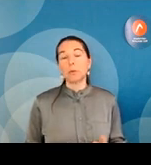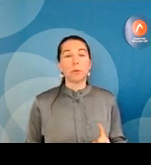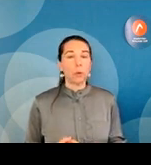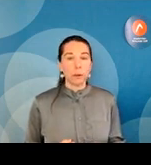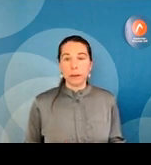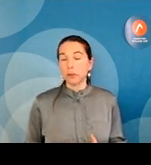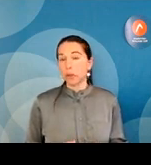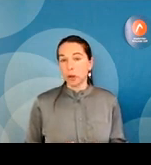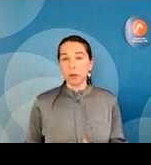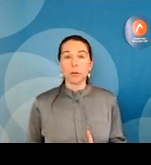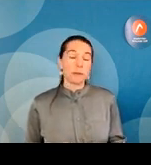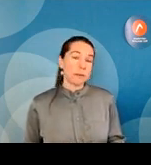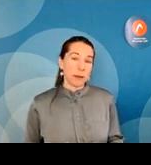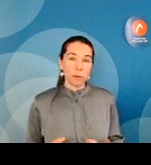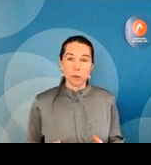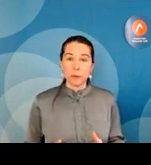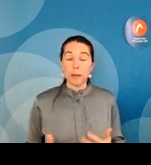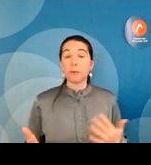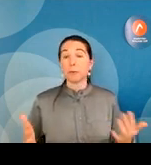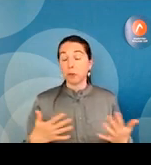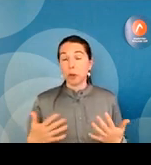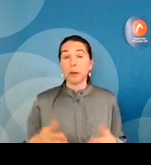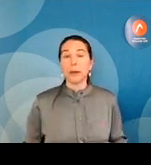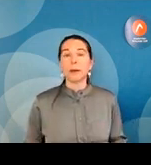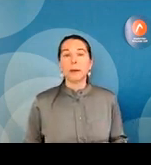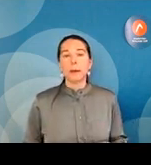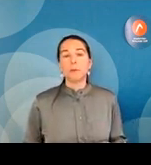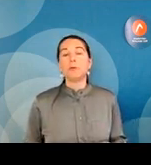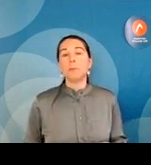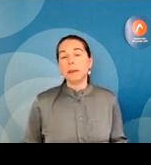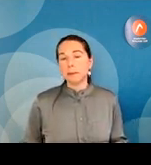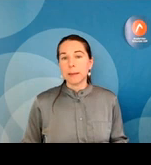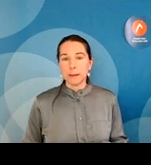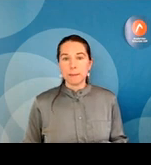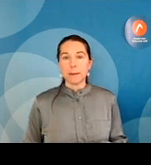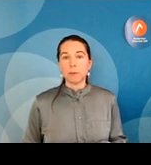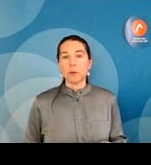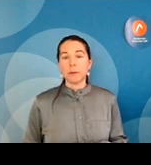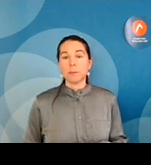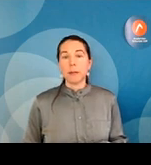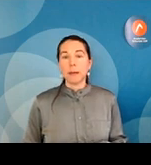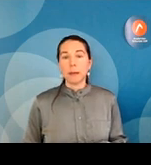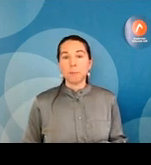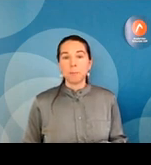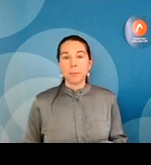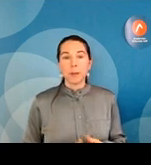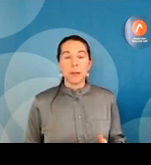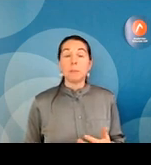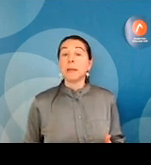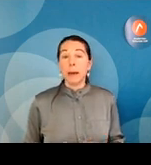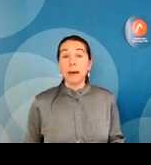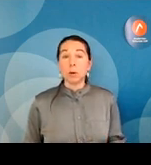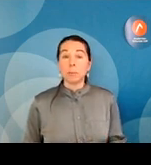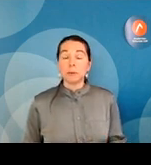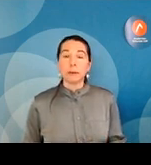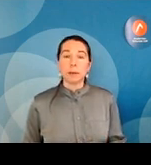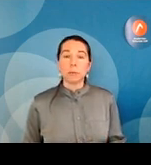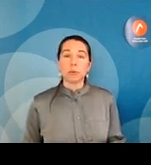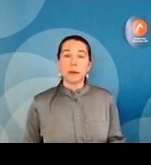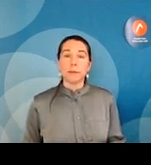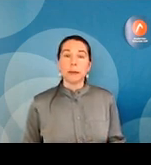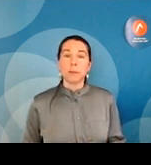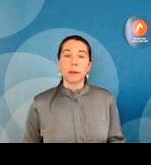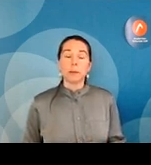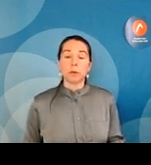kunna läsa ut ålder, kön och etnicitet och så vidare för att försöka minska riskerna för diskriminering. Men det är komplicerat